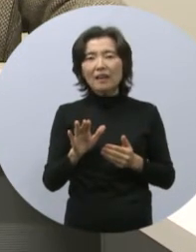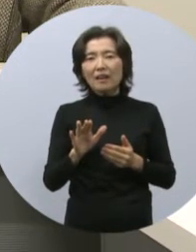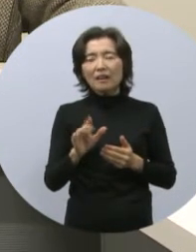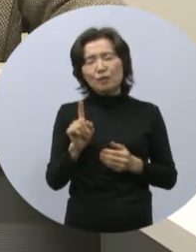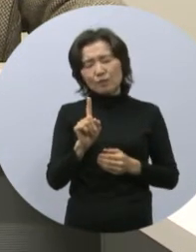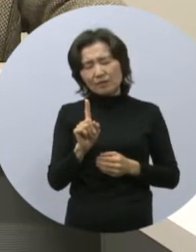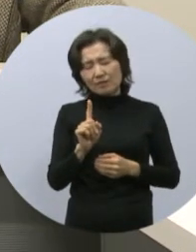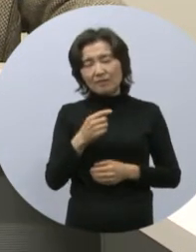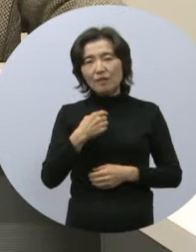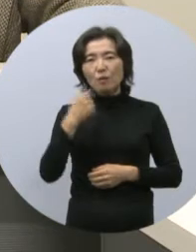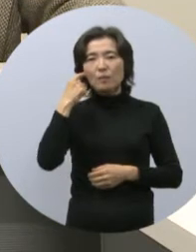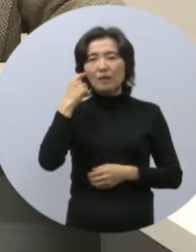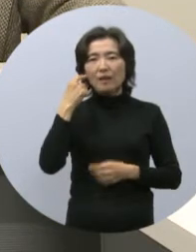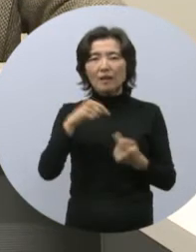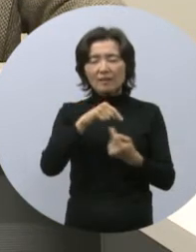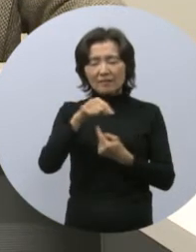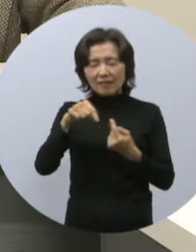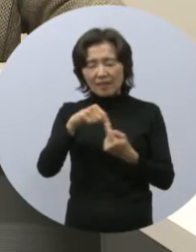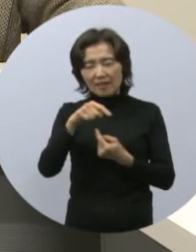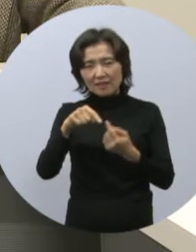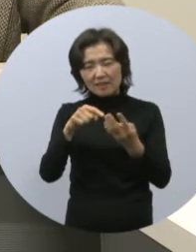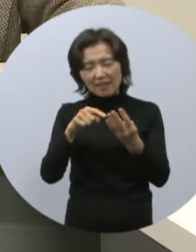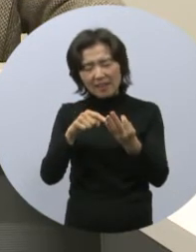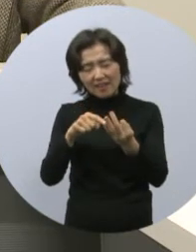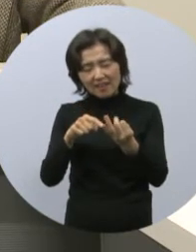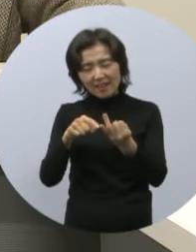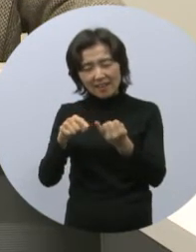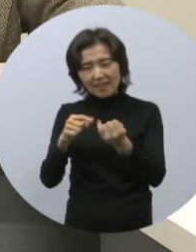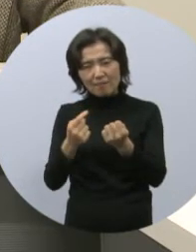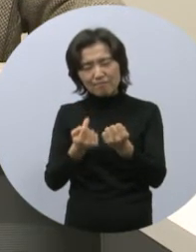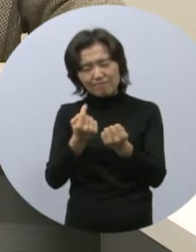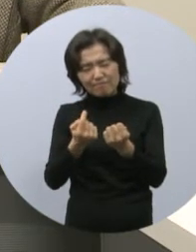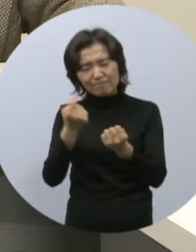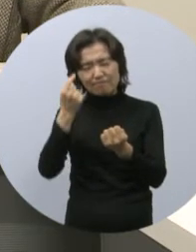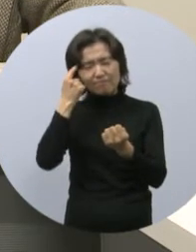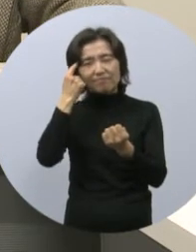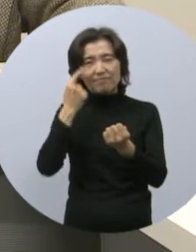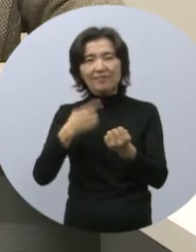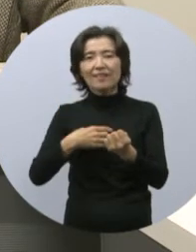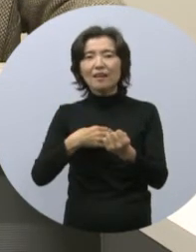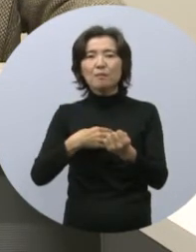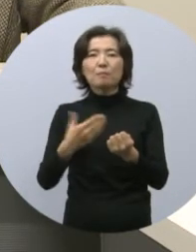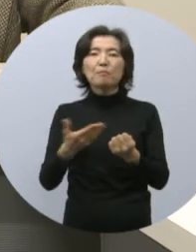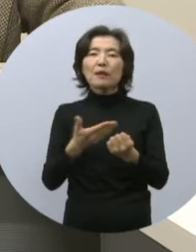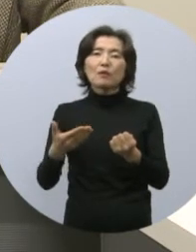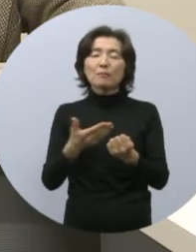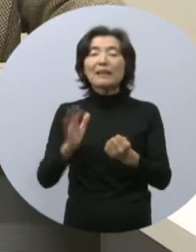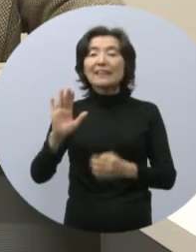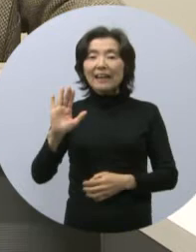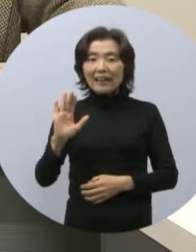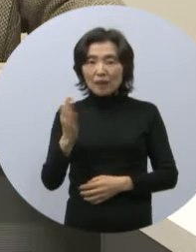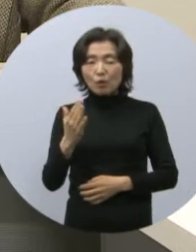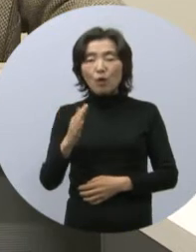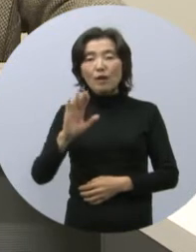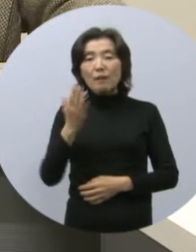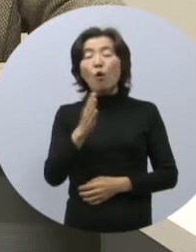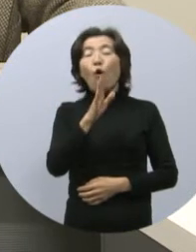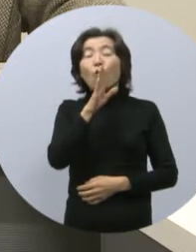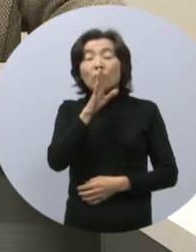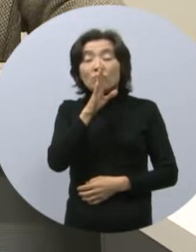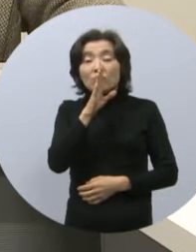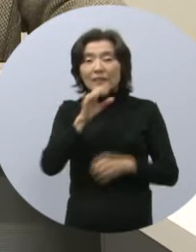と。幾度もこのためらいはね、繰り返しありましたね。しかし本当にやってよかったと思います